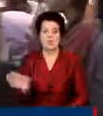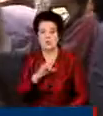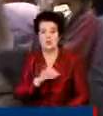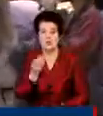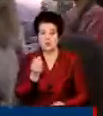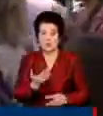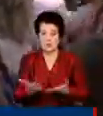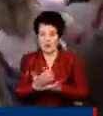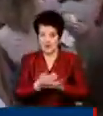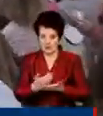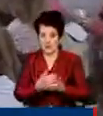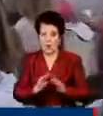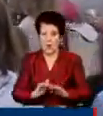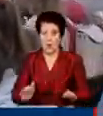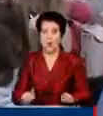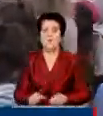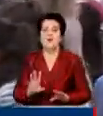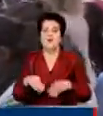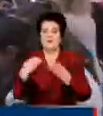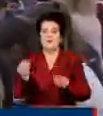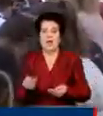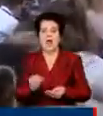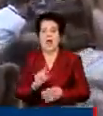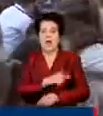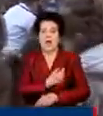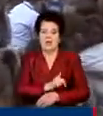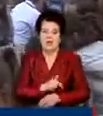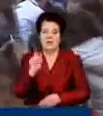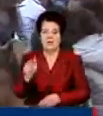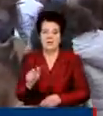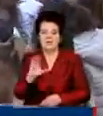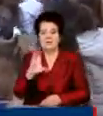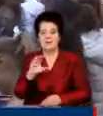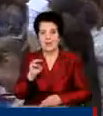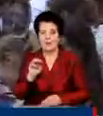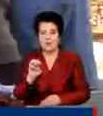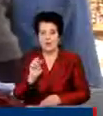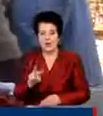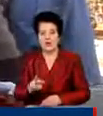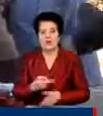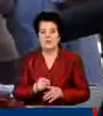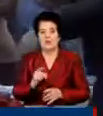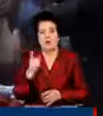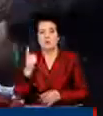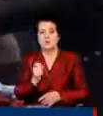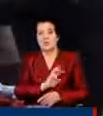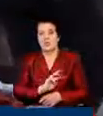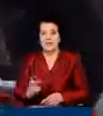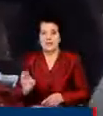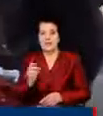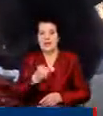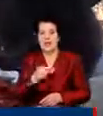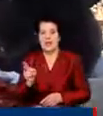toată suma pe care o vor aduna copiii va ajunge la clinica din Istanbul, unde este Vasilica Gonciar. Tratamentul său necesită peste 100.000 de